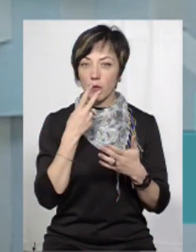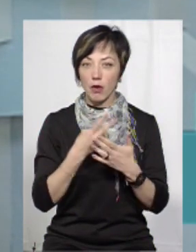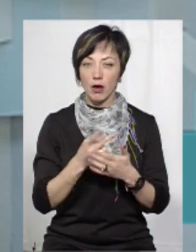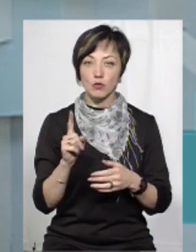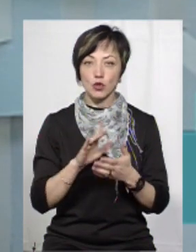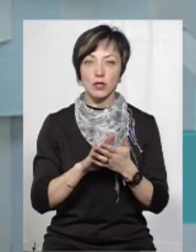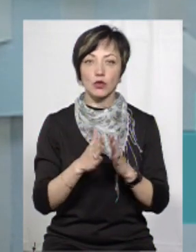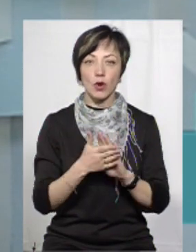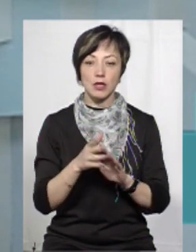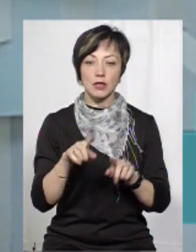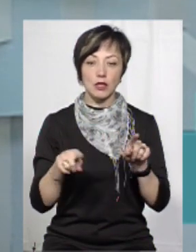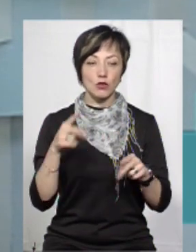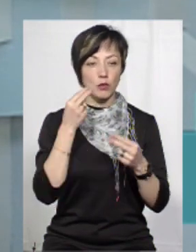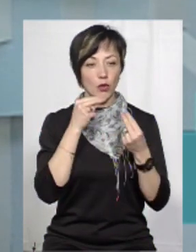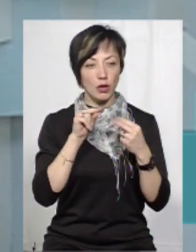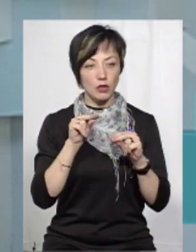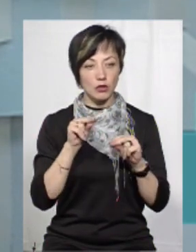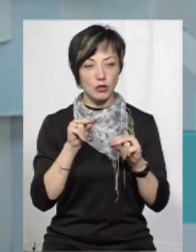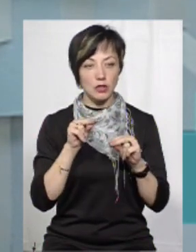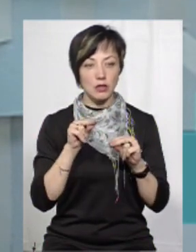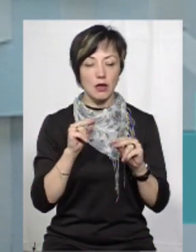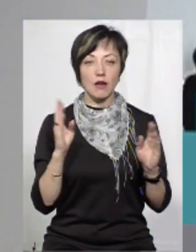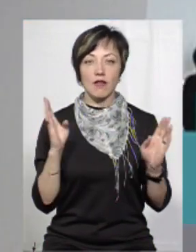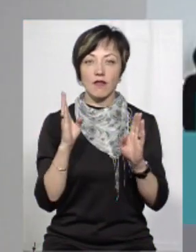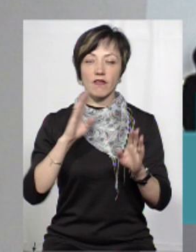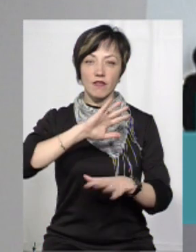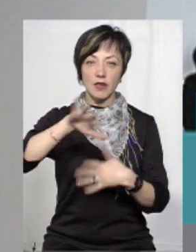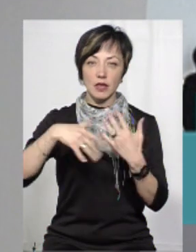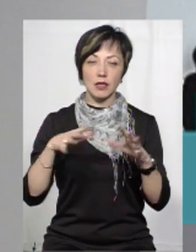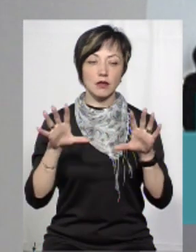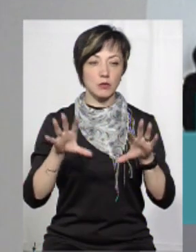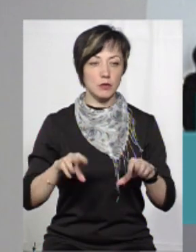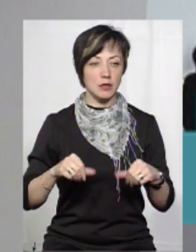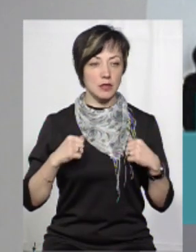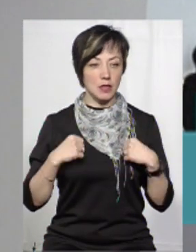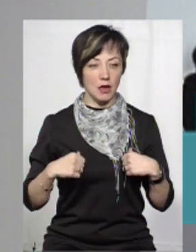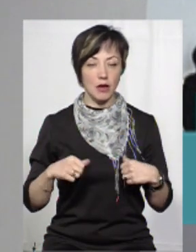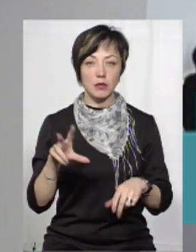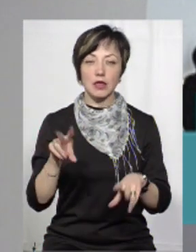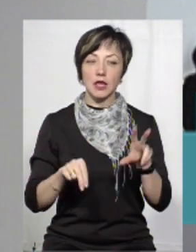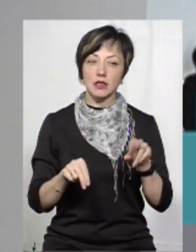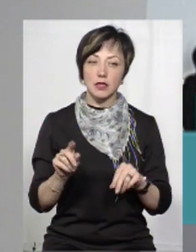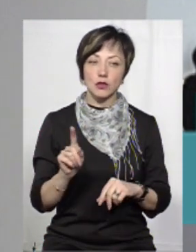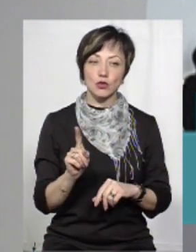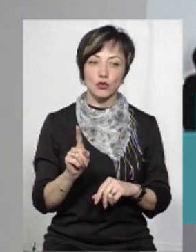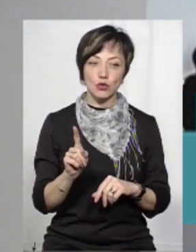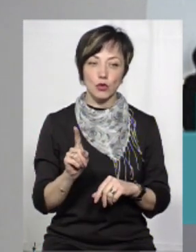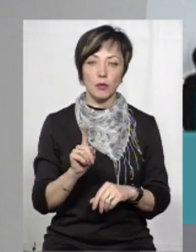що ситуація дещо поліпшилася, вітер стихає, і будемо надіятися, що